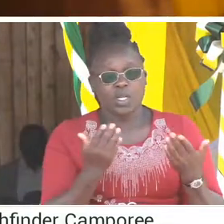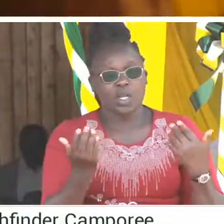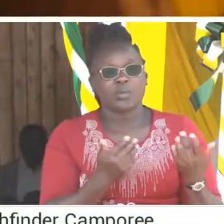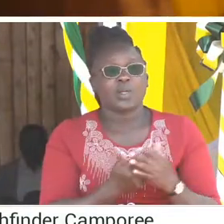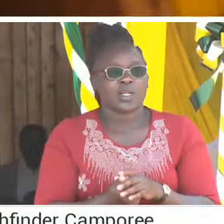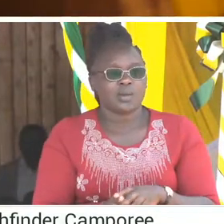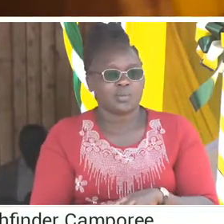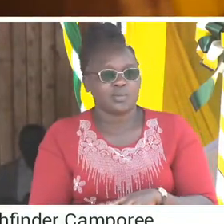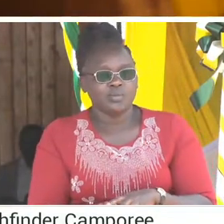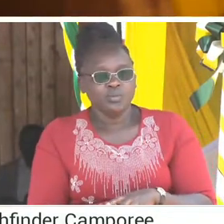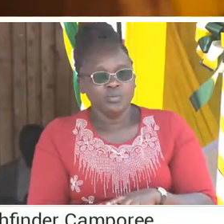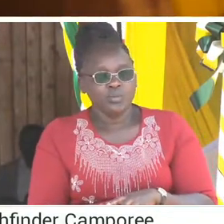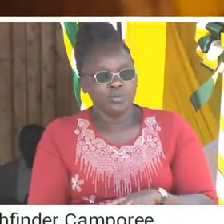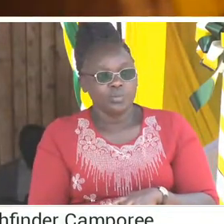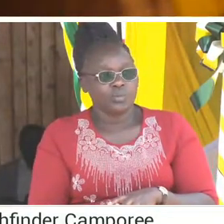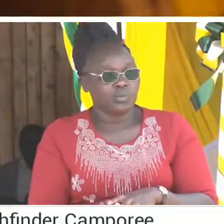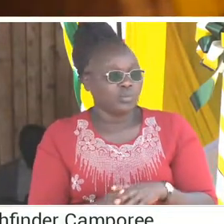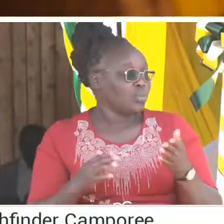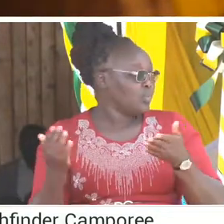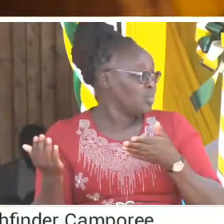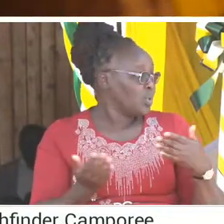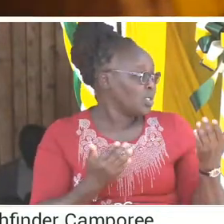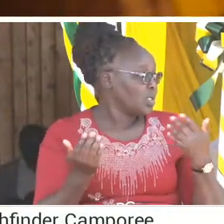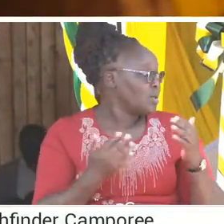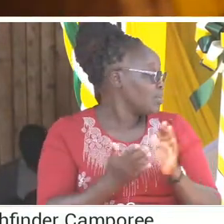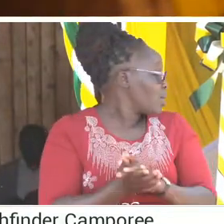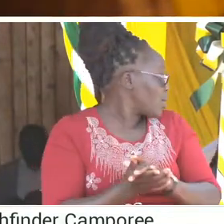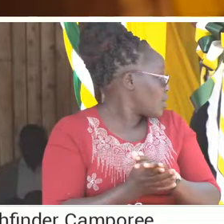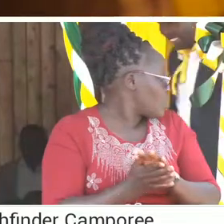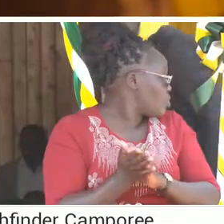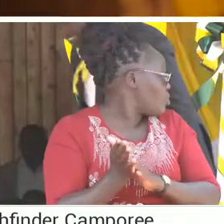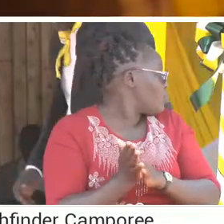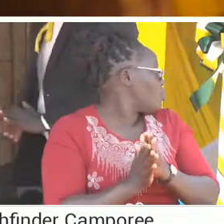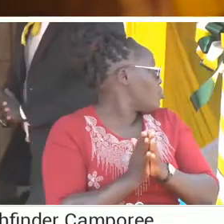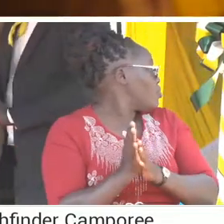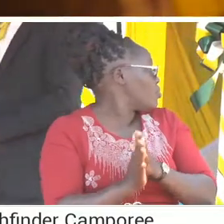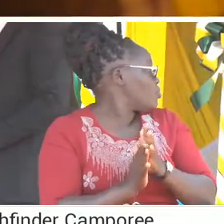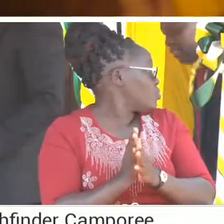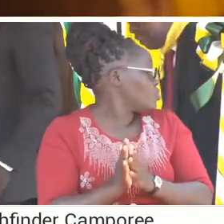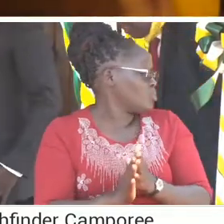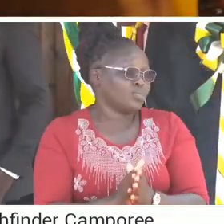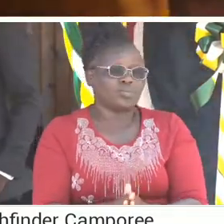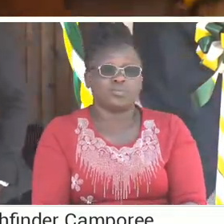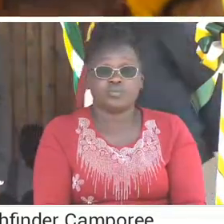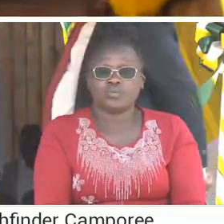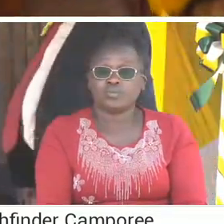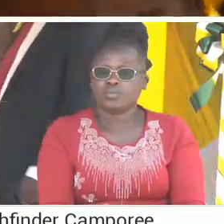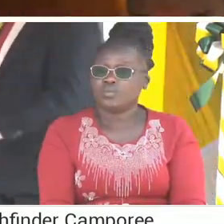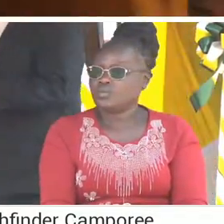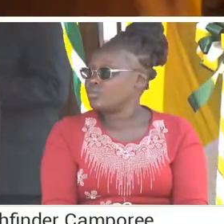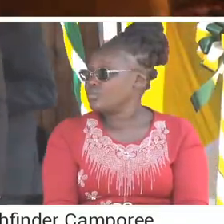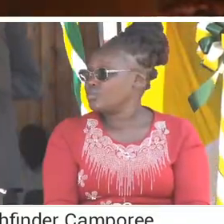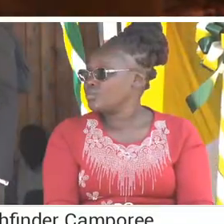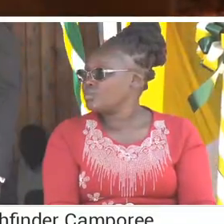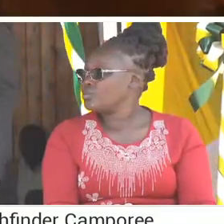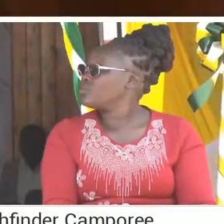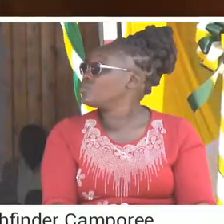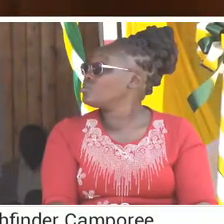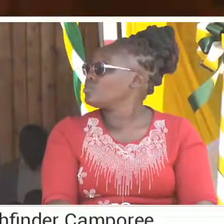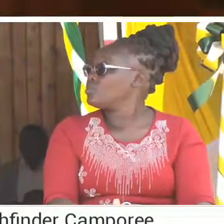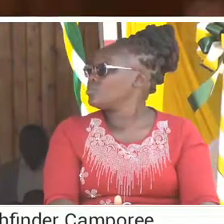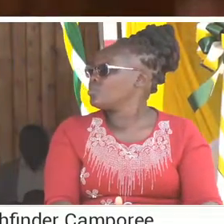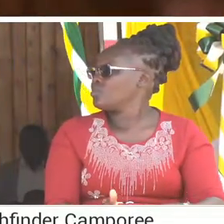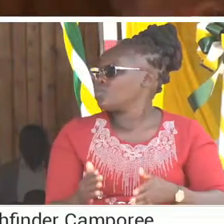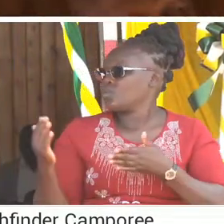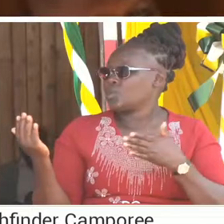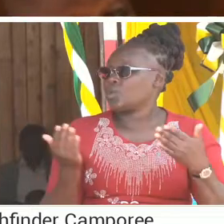ndawapa nafasi mseme jamgei kwa sababu ya wakati. Mnajua wakati umeenda sana. Tungependa tuweze kuingia na nyinyi ni elders. Usuri nyinyi ni elders wetu,